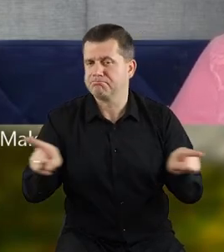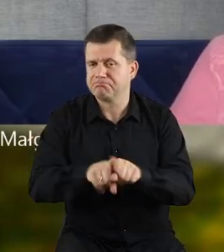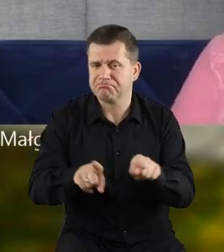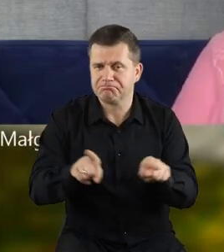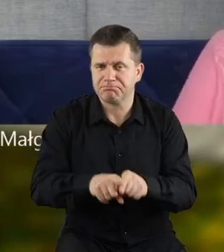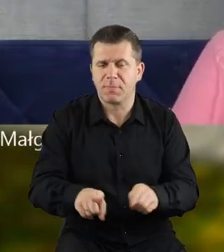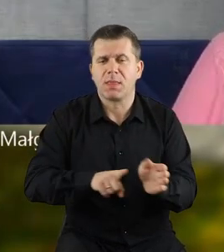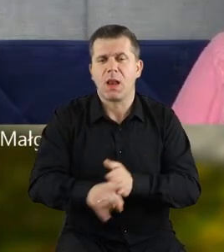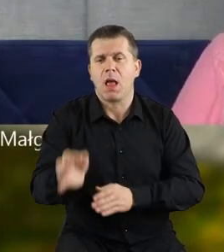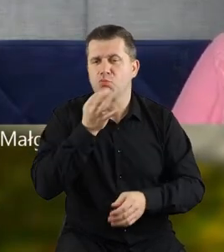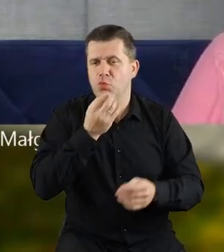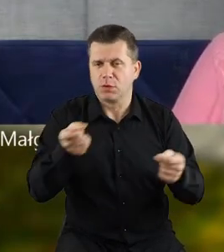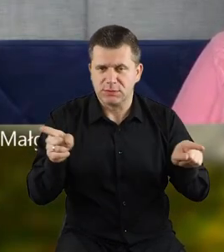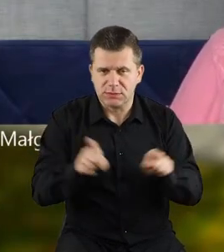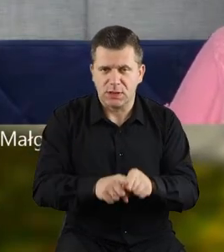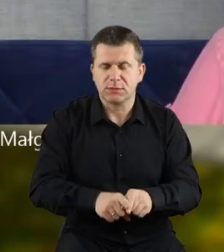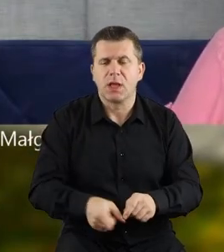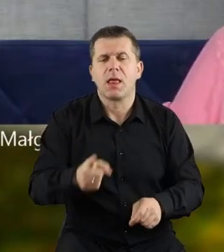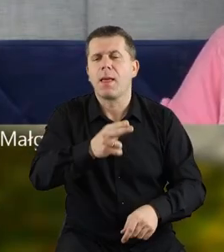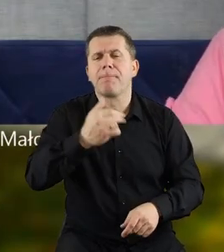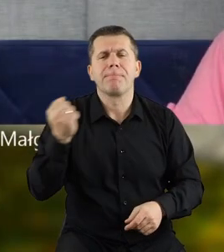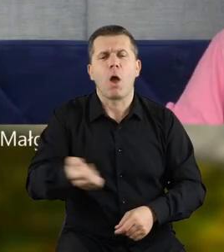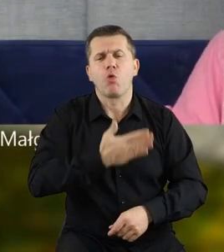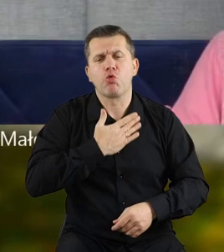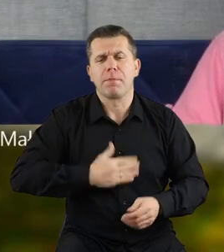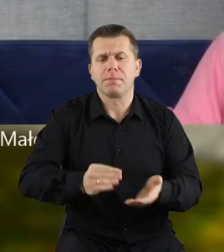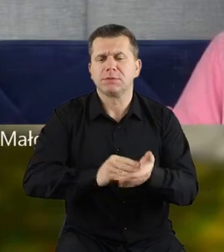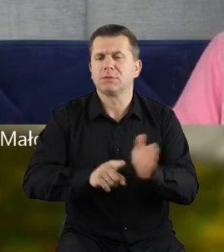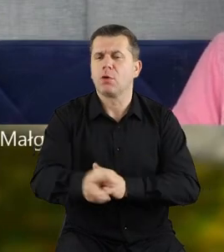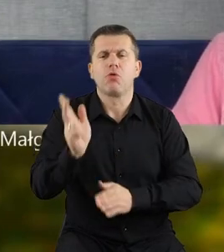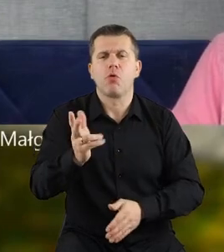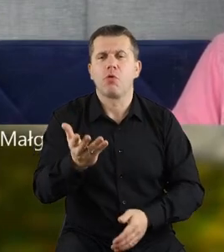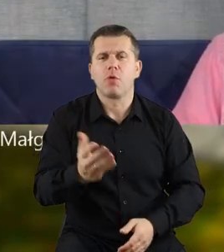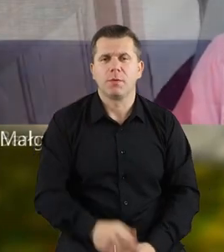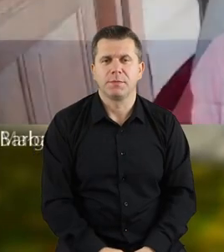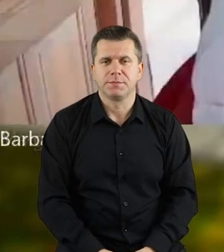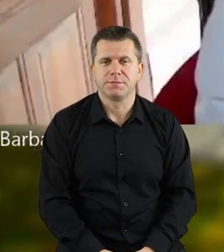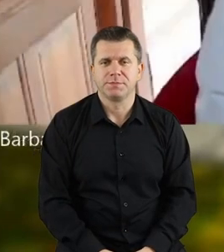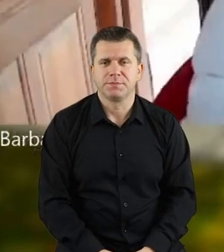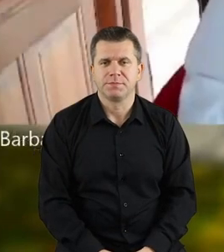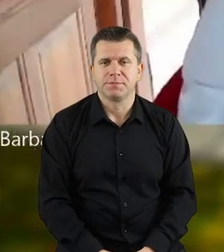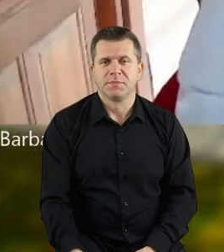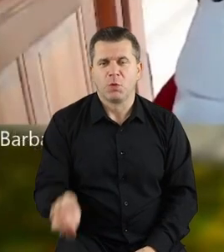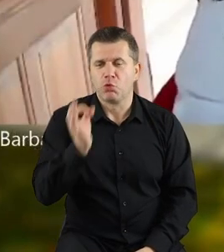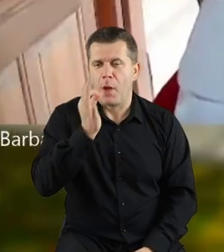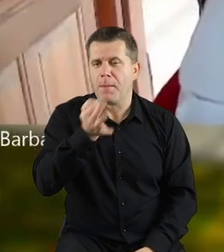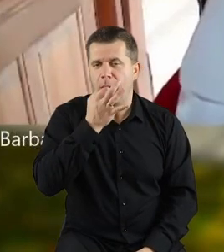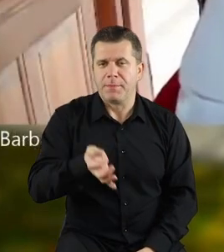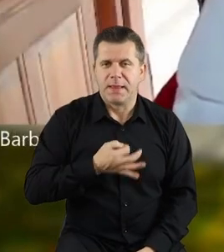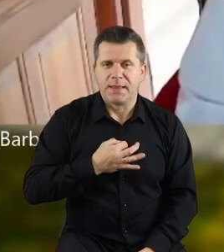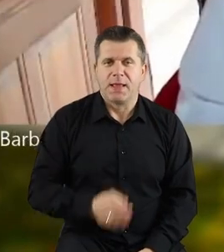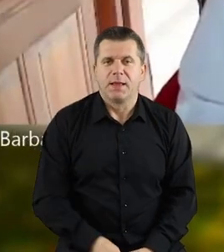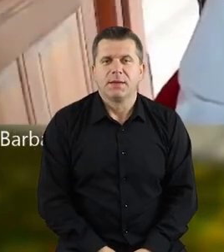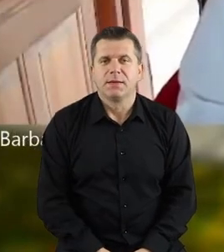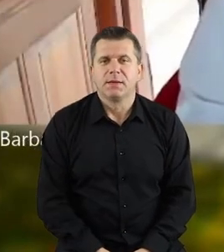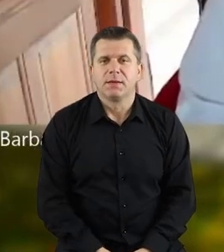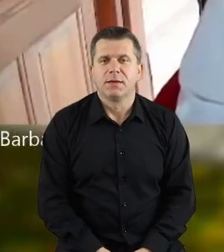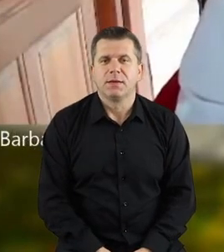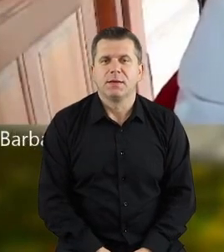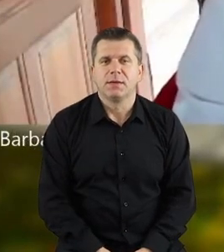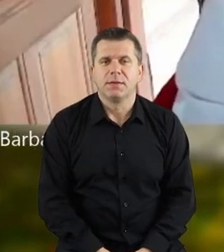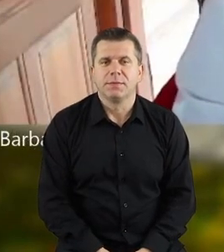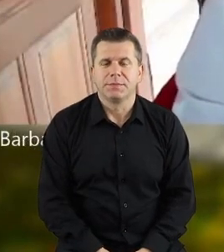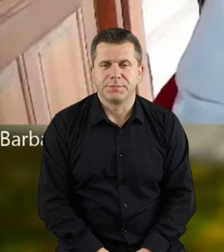dzieci i dla młodzieży. Dla kogo najbardziej lubisz pisać? Świetne pytanie,